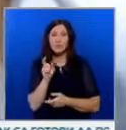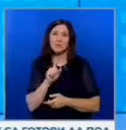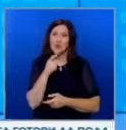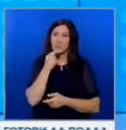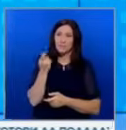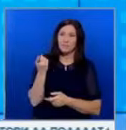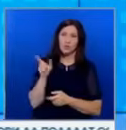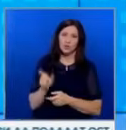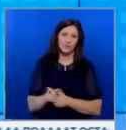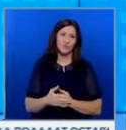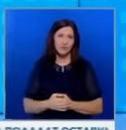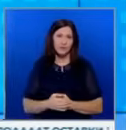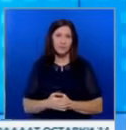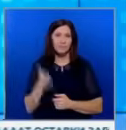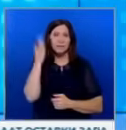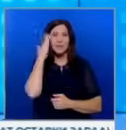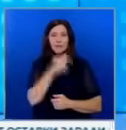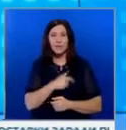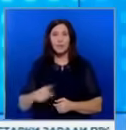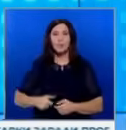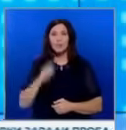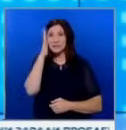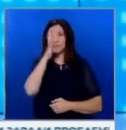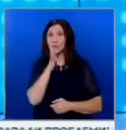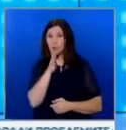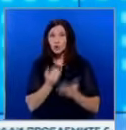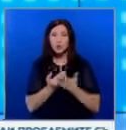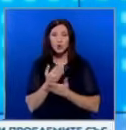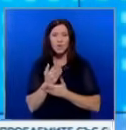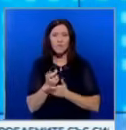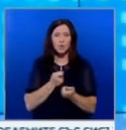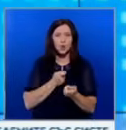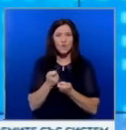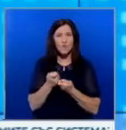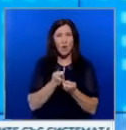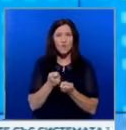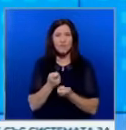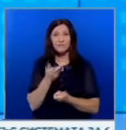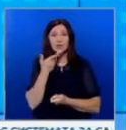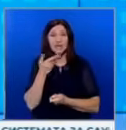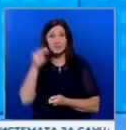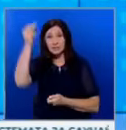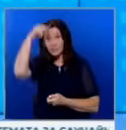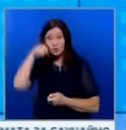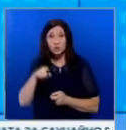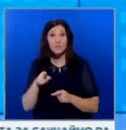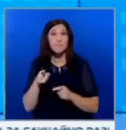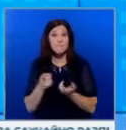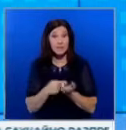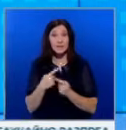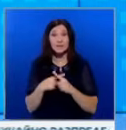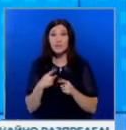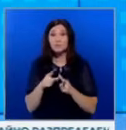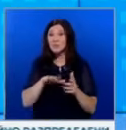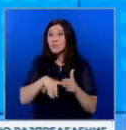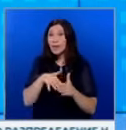човек. Премиерът на Република Северна Македония с ново провокативно изказване за България. Този път Християн Мицкоски